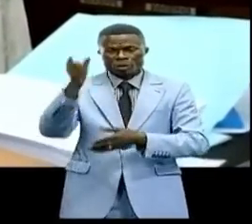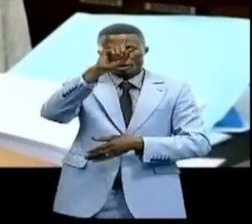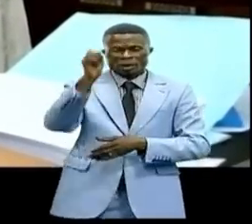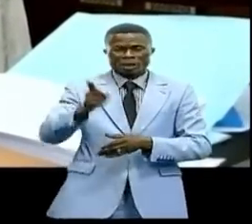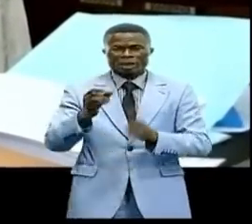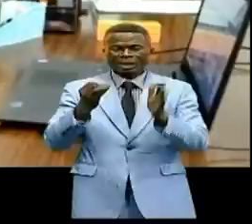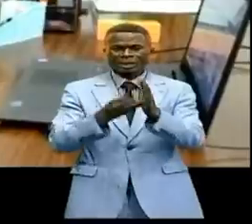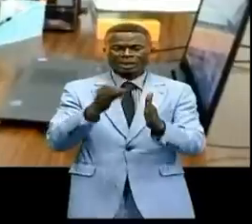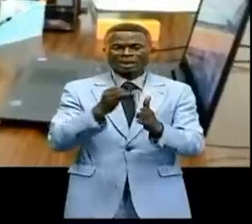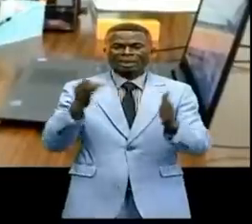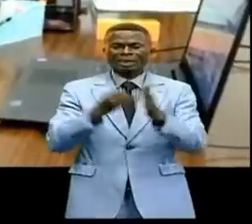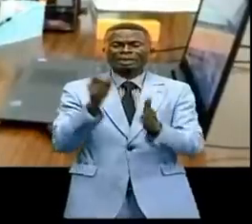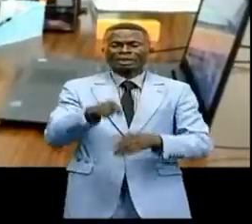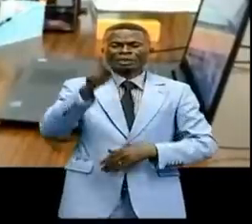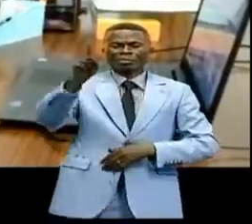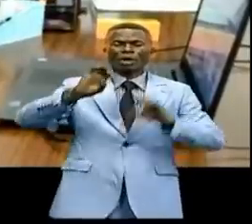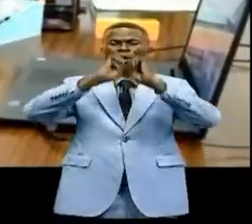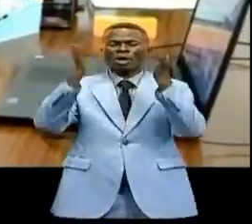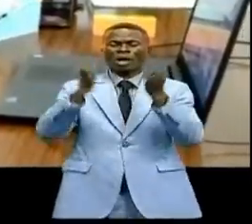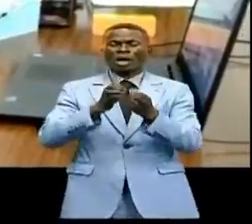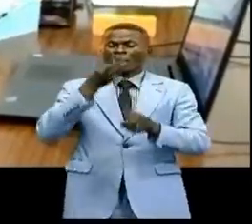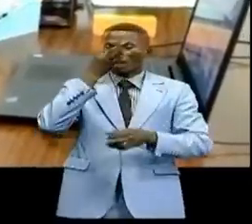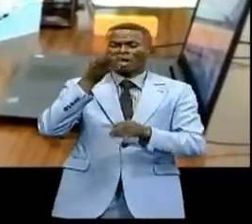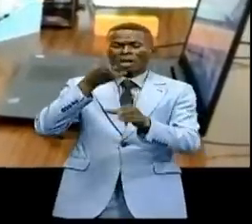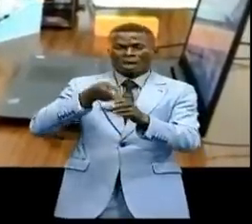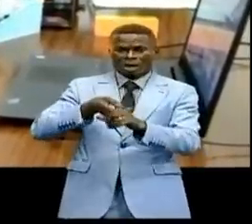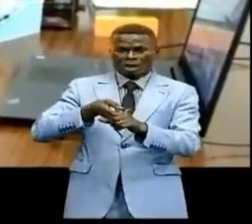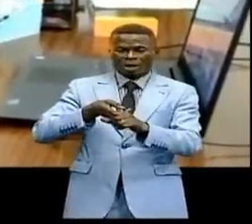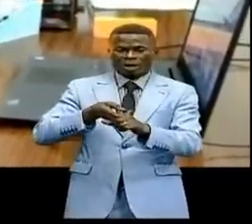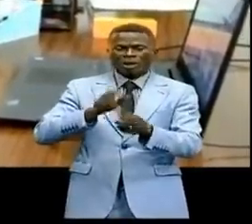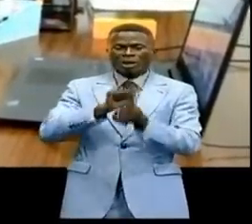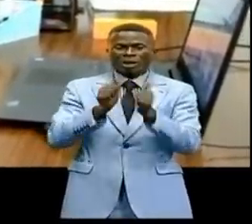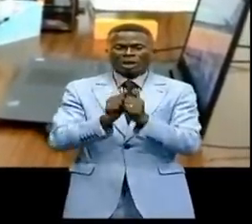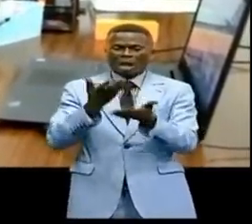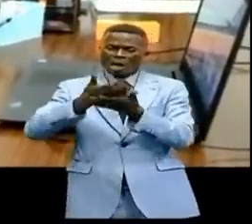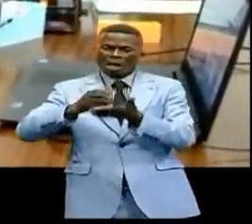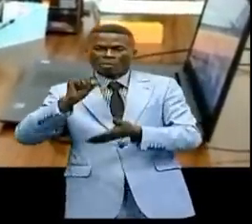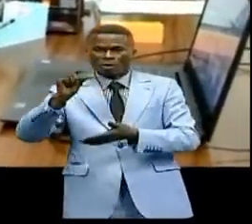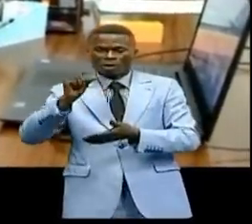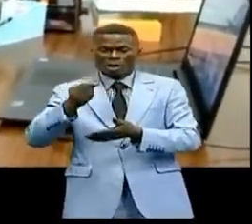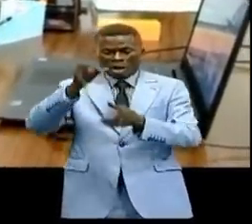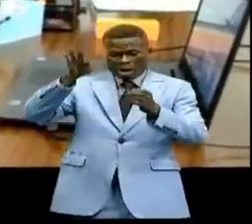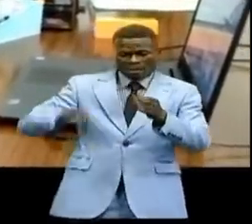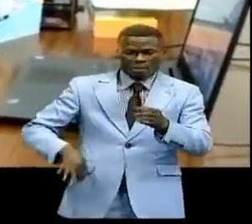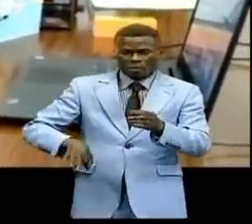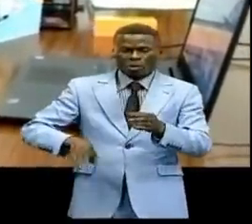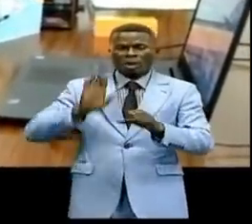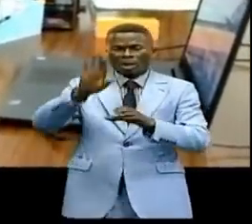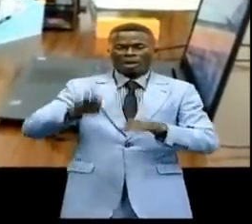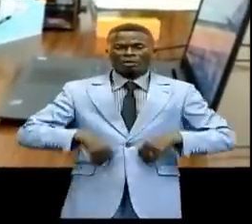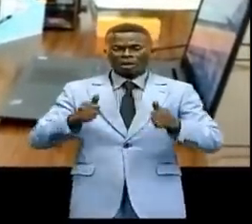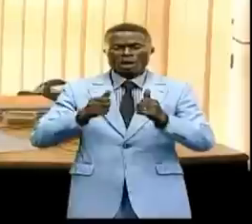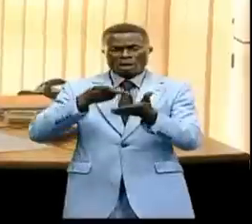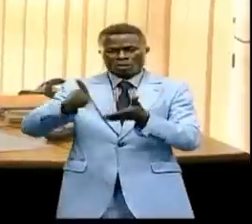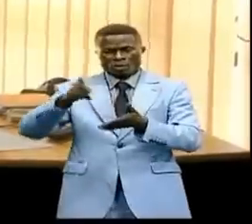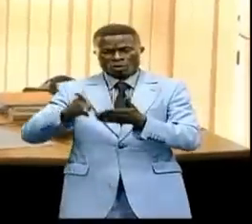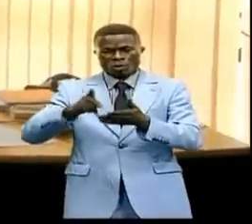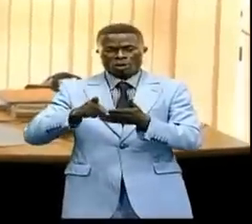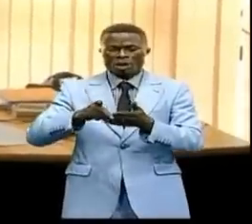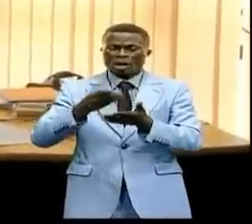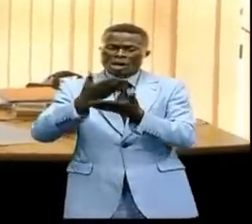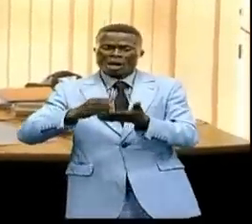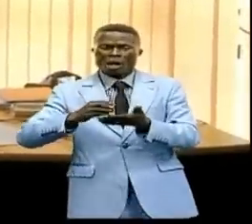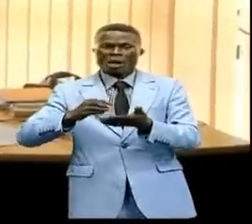37,6 millions de dollars aux entreprises pétrolières au titre d'acompte sur les pertes des manques à gagner sur leurs dûs, les paiements d'un acompte